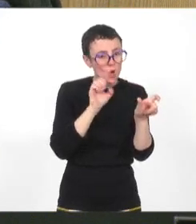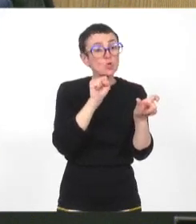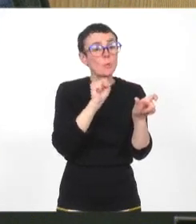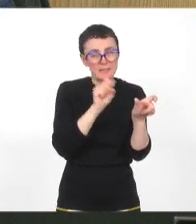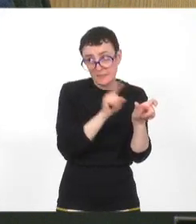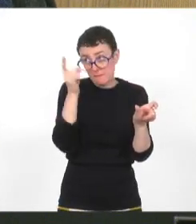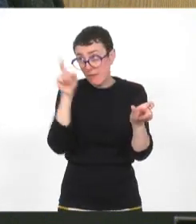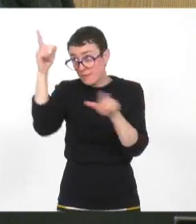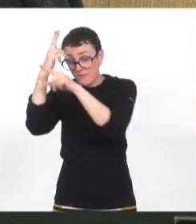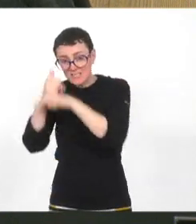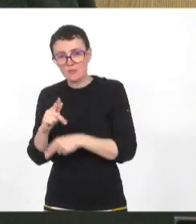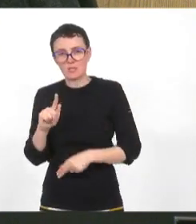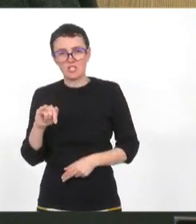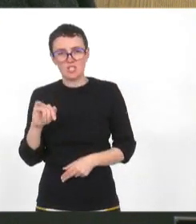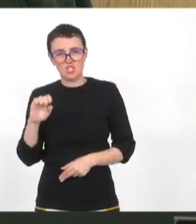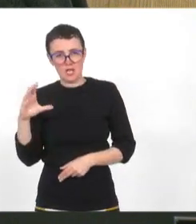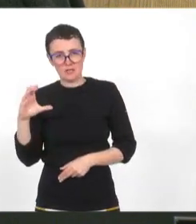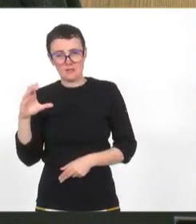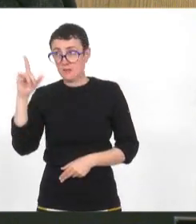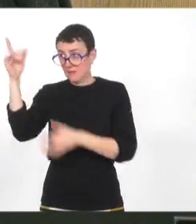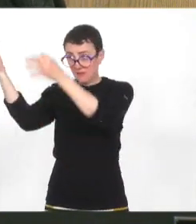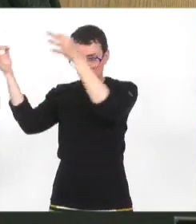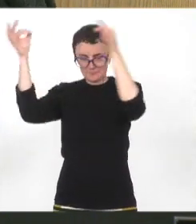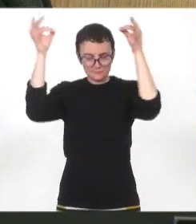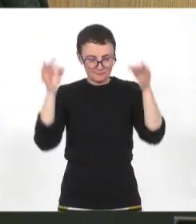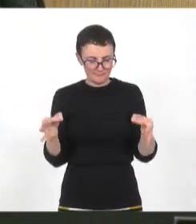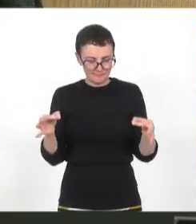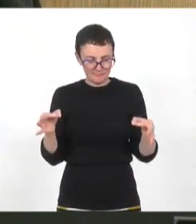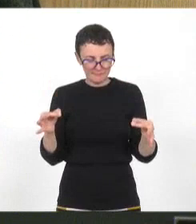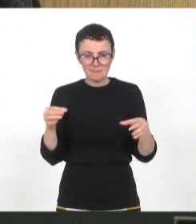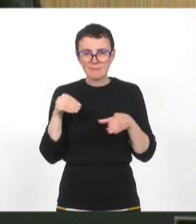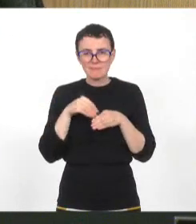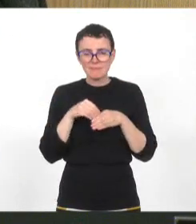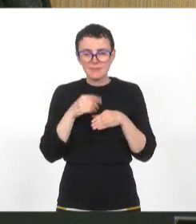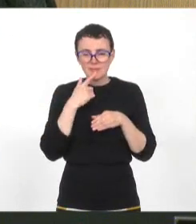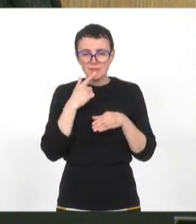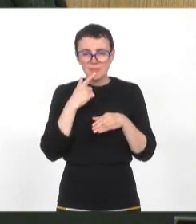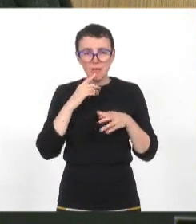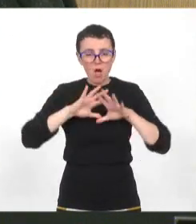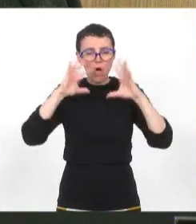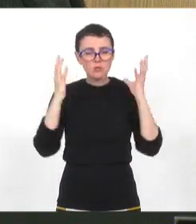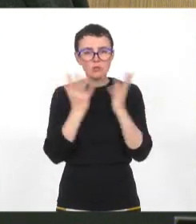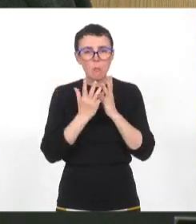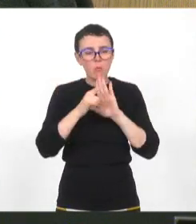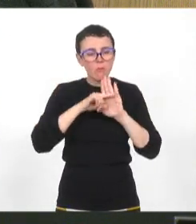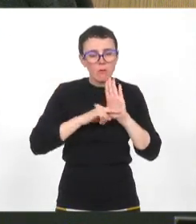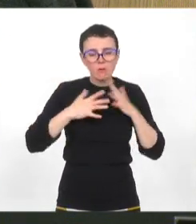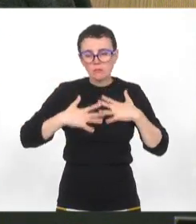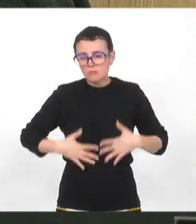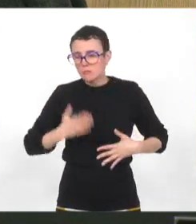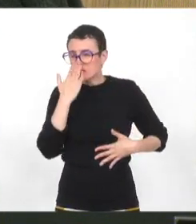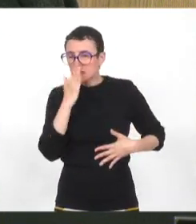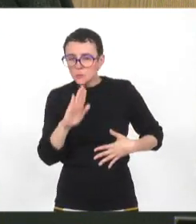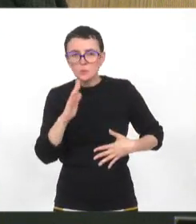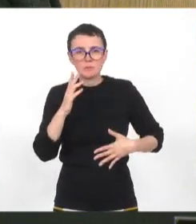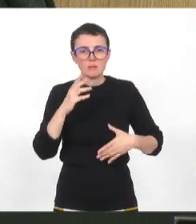sobriété comme étant un ensemble de mesures et de pratiques quotidiennes qui permettent d'éviter l'utilisation d'énergie, de matériaux,